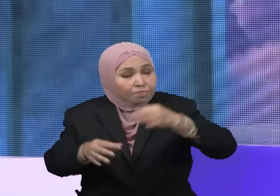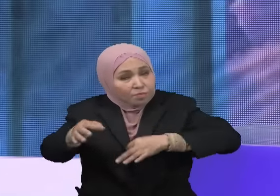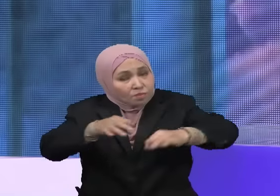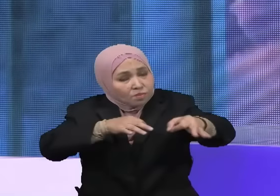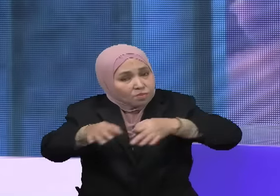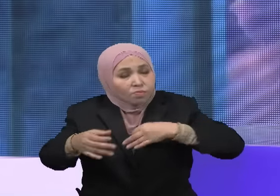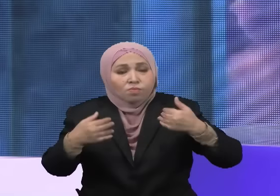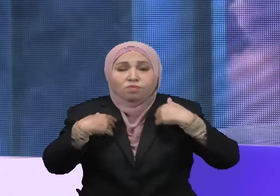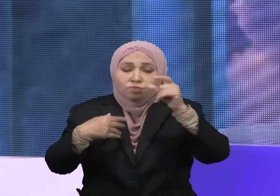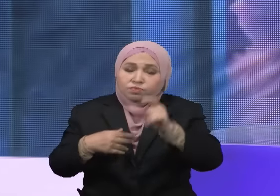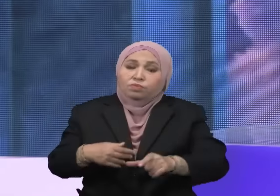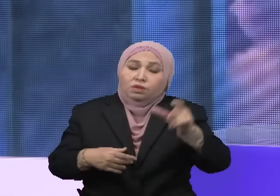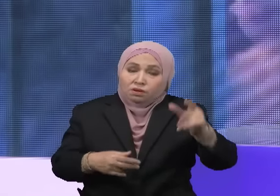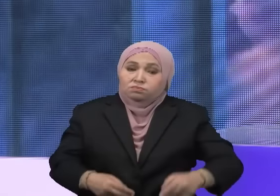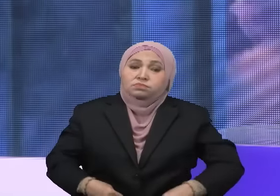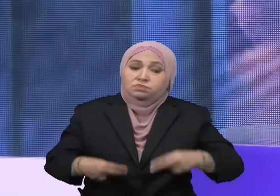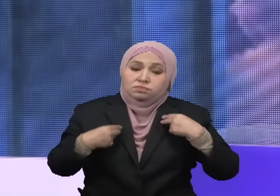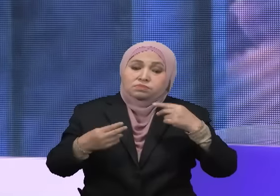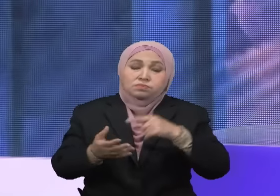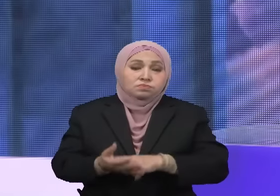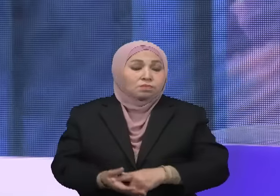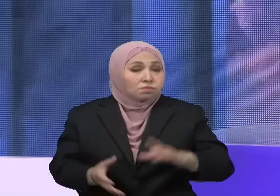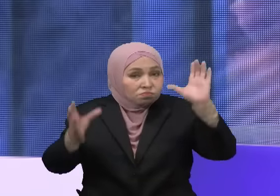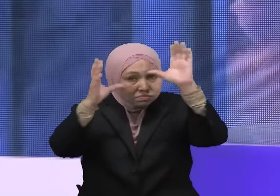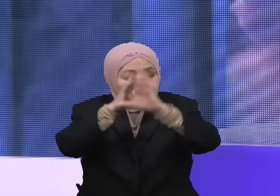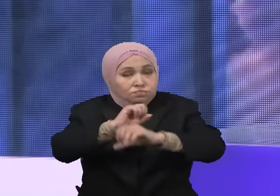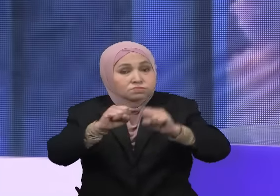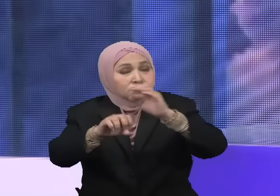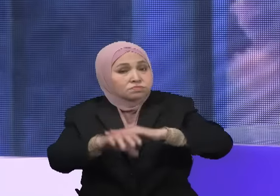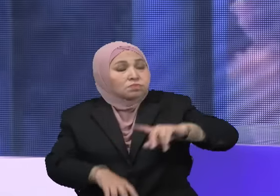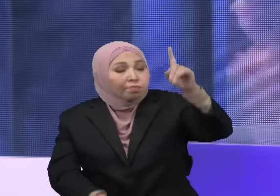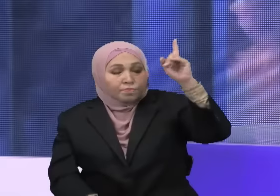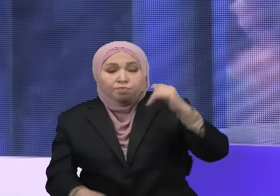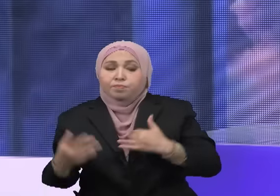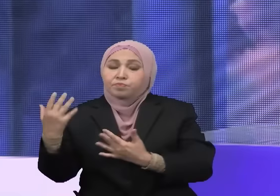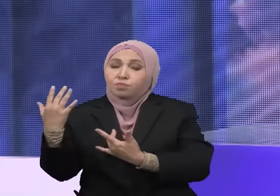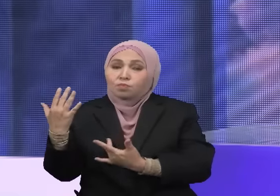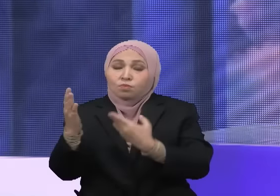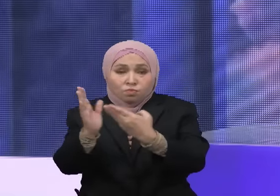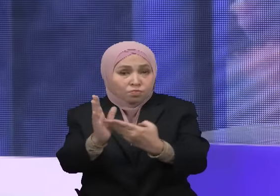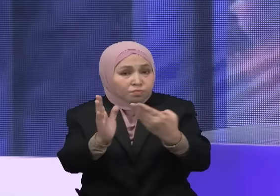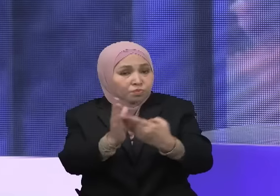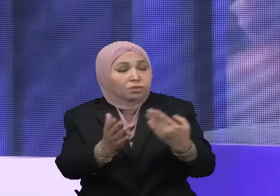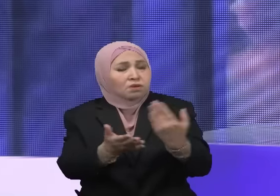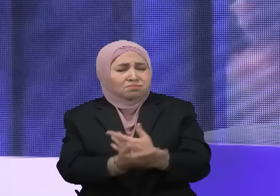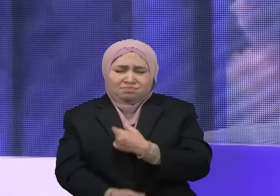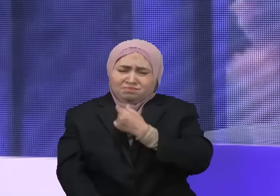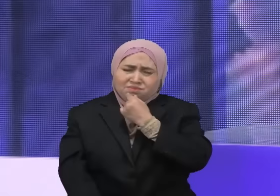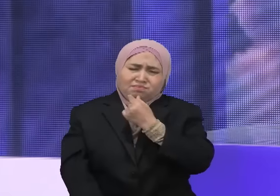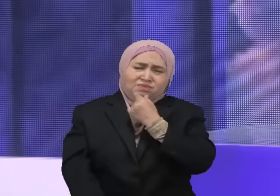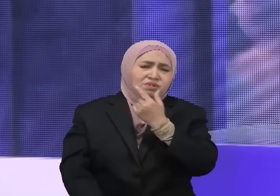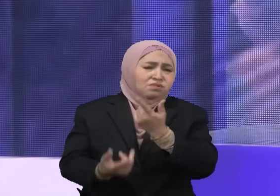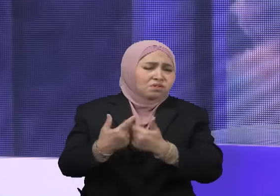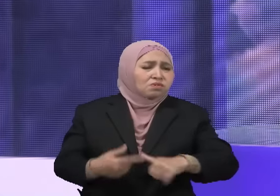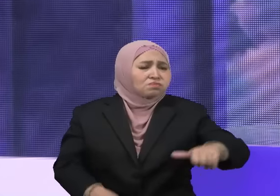bahawa ada orang dalam hidup ini dia mencabar kepada Allah, menunggu bukti-bukti baru yang pelik-pelik